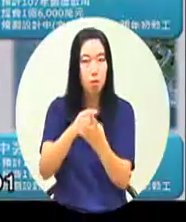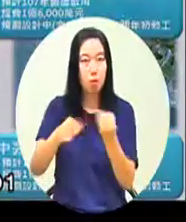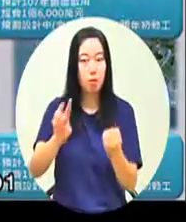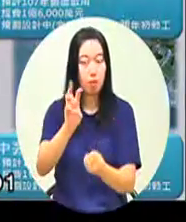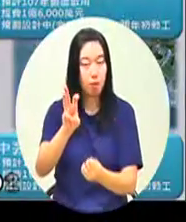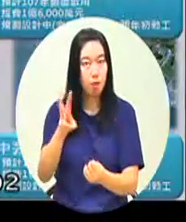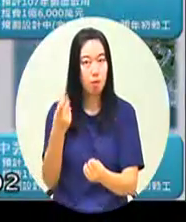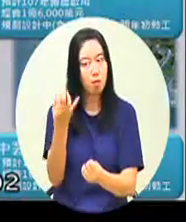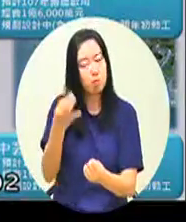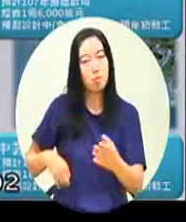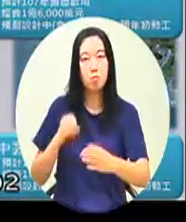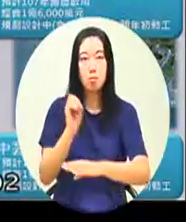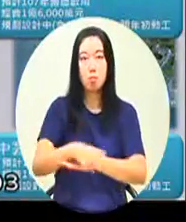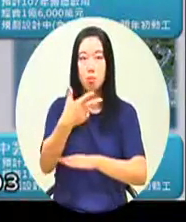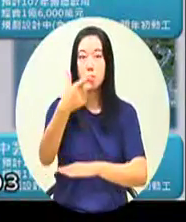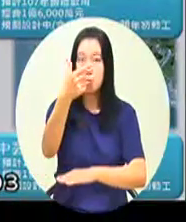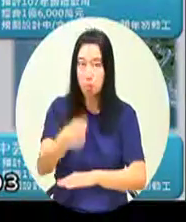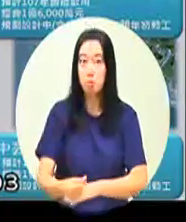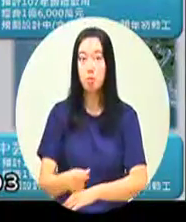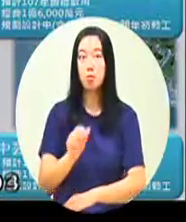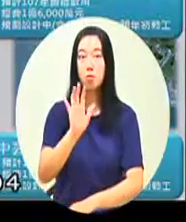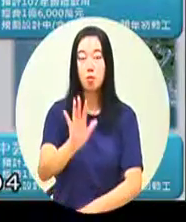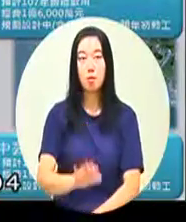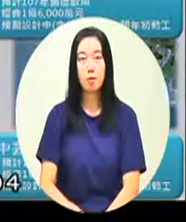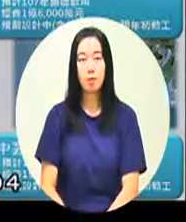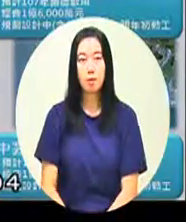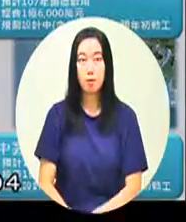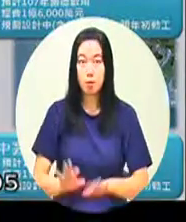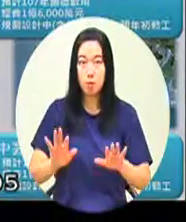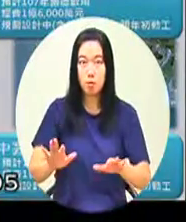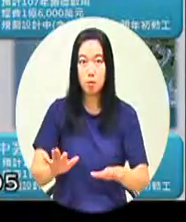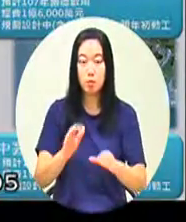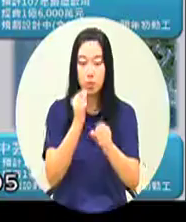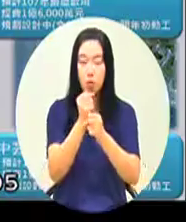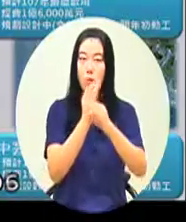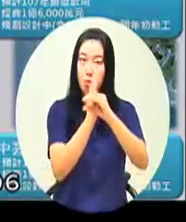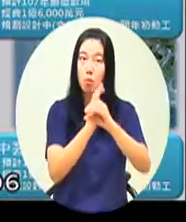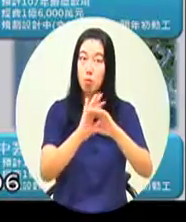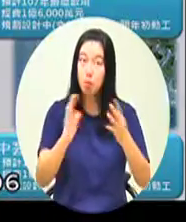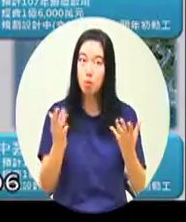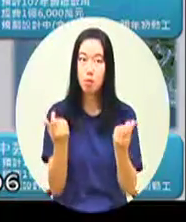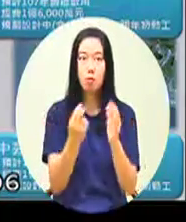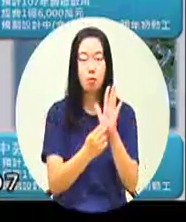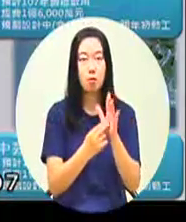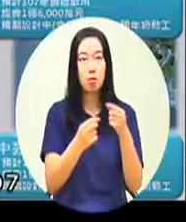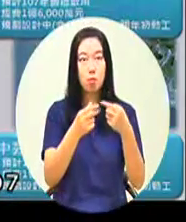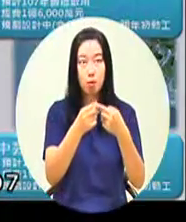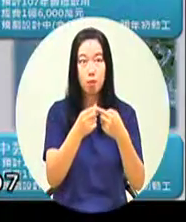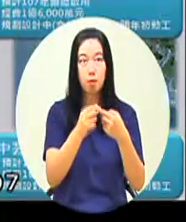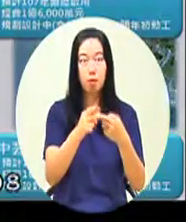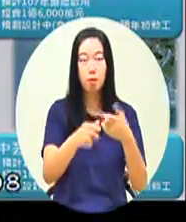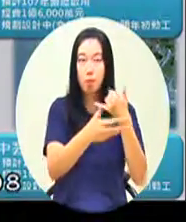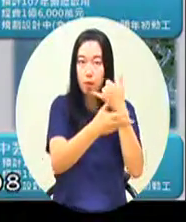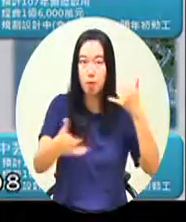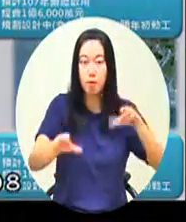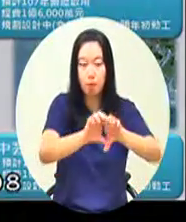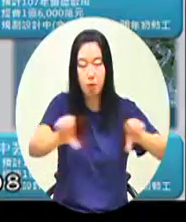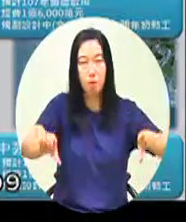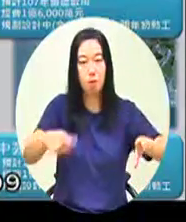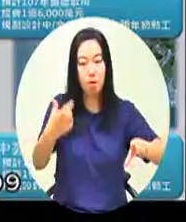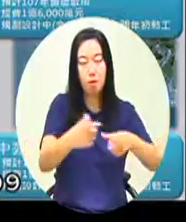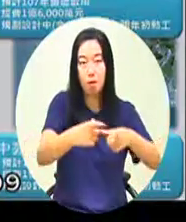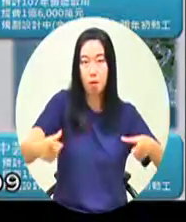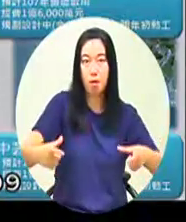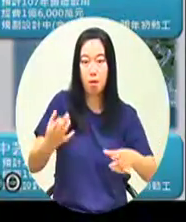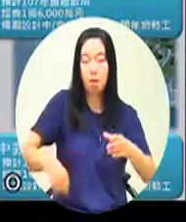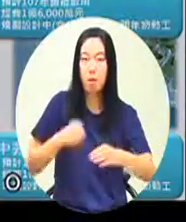投入大概超过7亿元的工程预算。正在进行大概的重大工程有 LNG 的海水管线的扩充工程，总经费